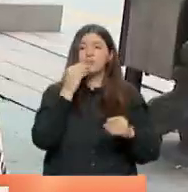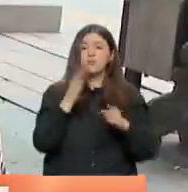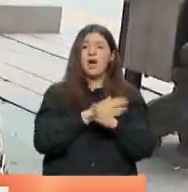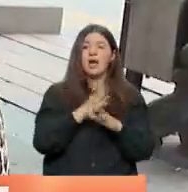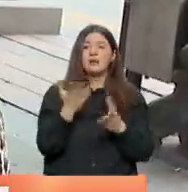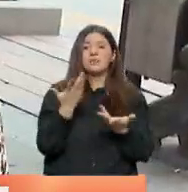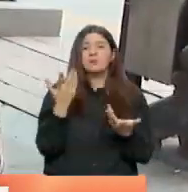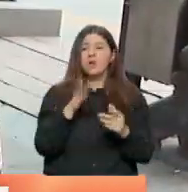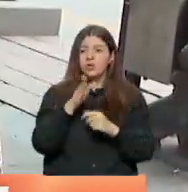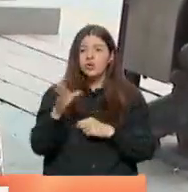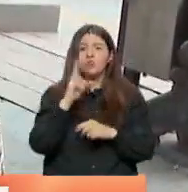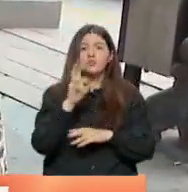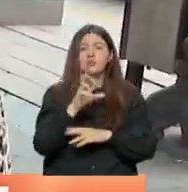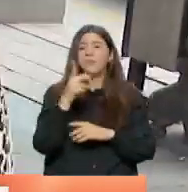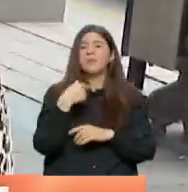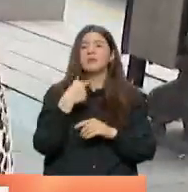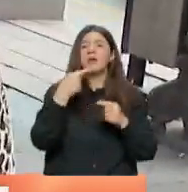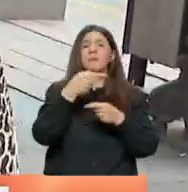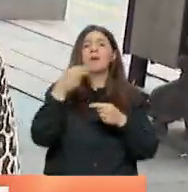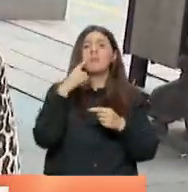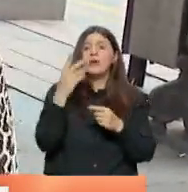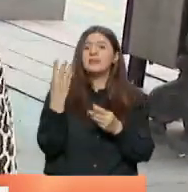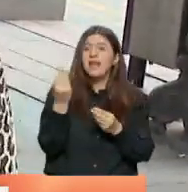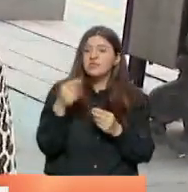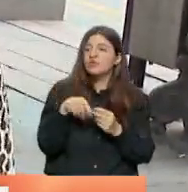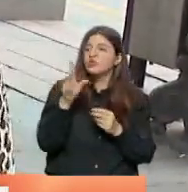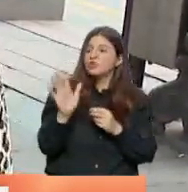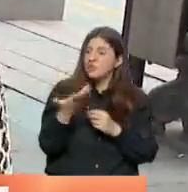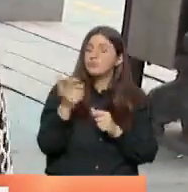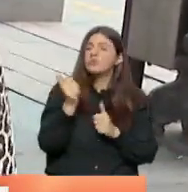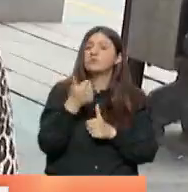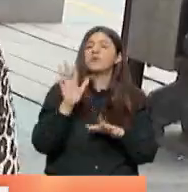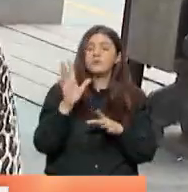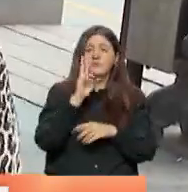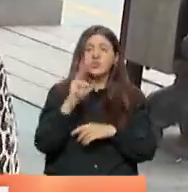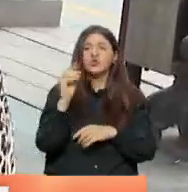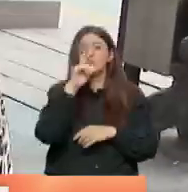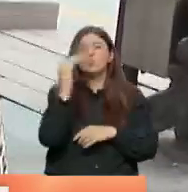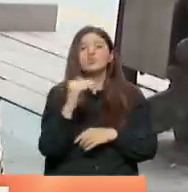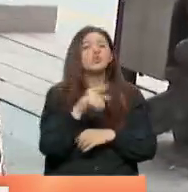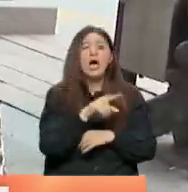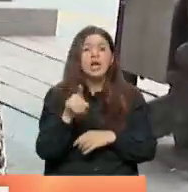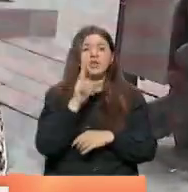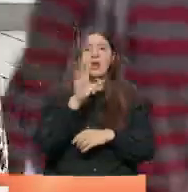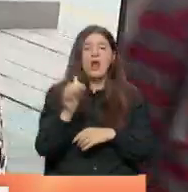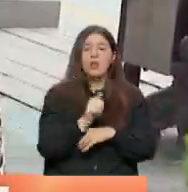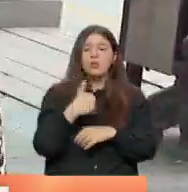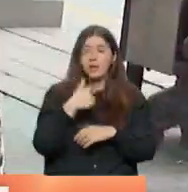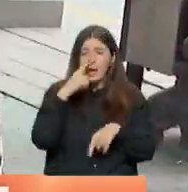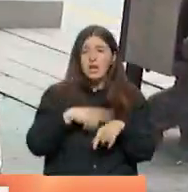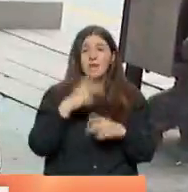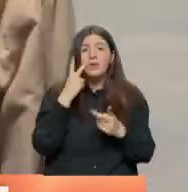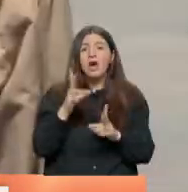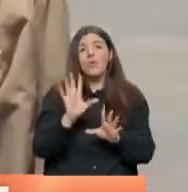oldu artık, giriyoruz. Markaya bakmıyoruz. Tazeliğine, günü geçmişe bakmıyoruz. Sadece sadece ucuz hangisiyse onu alıyoruz. İnan ki